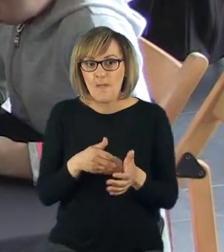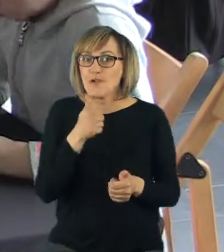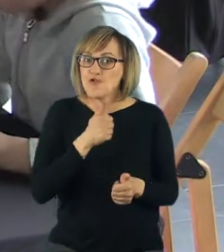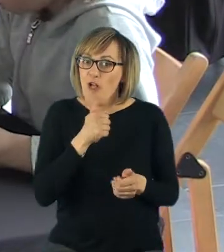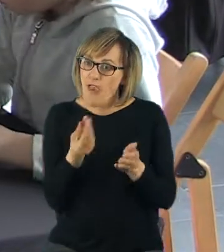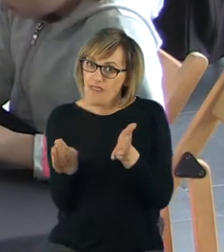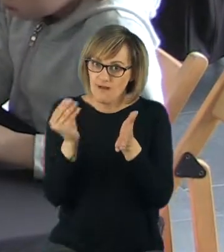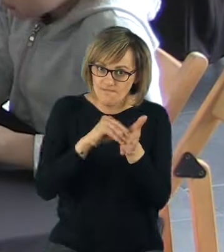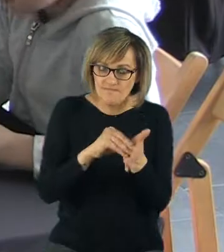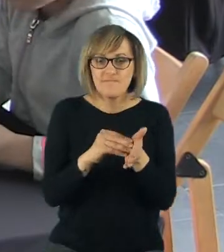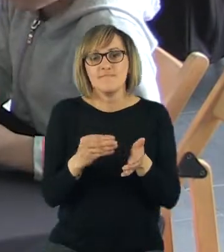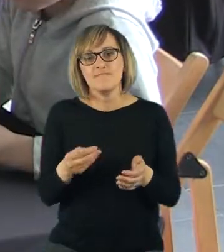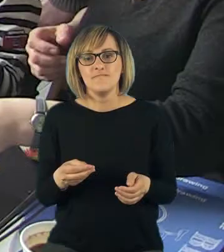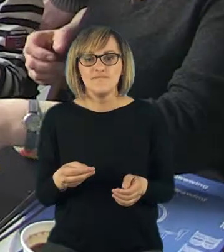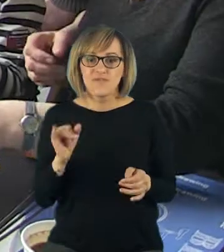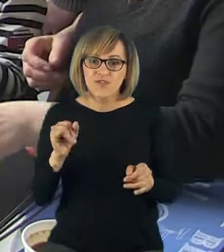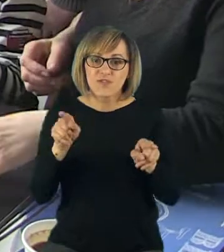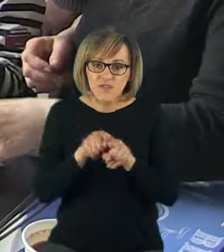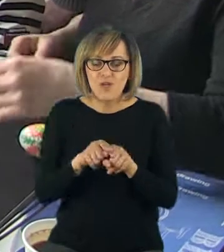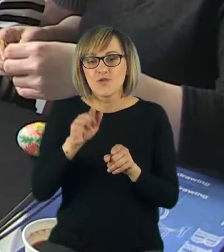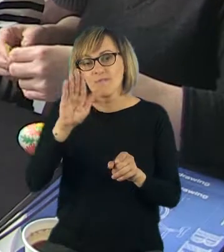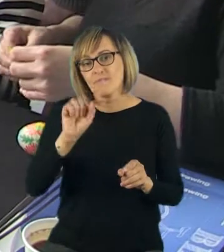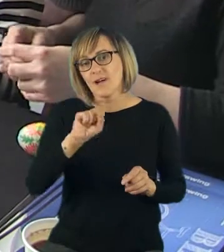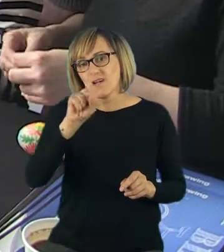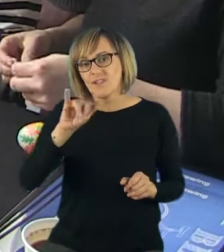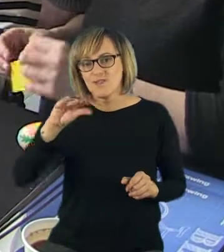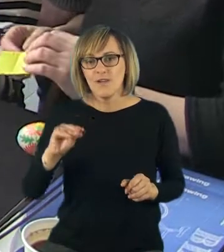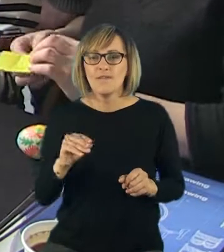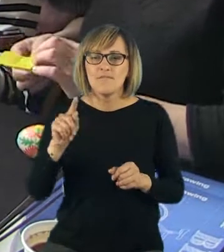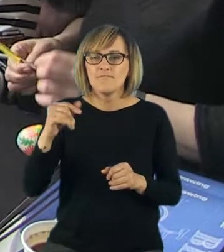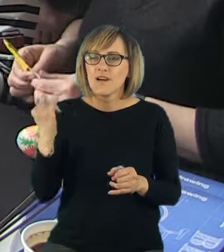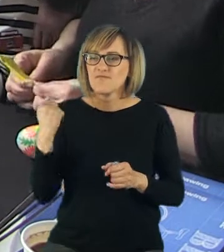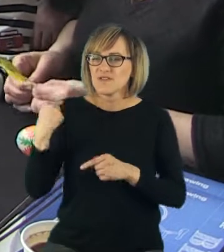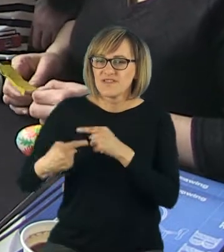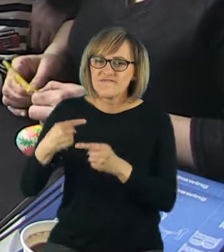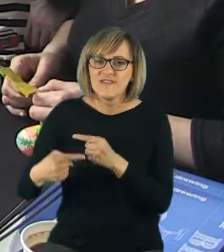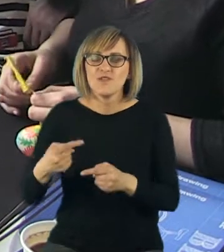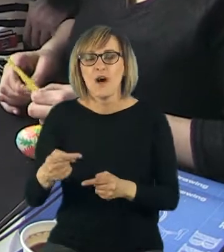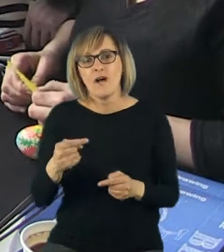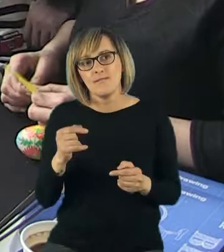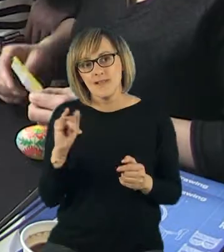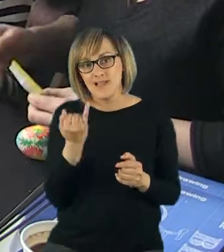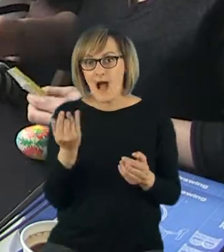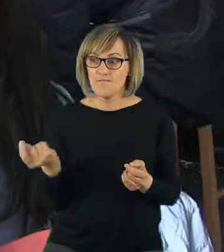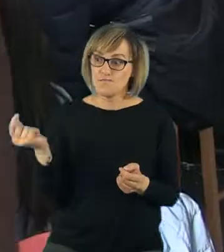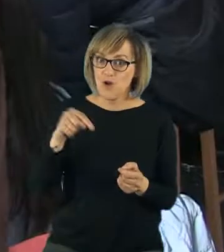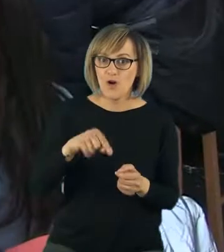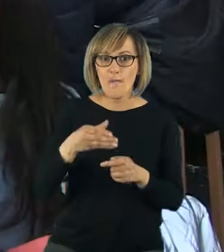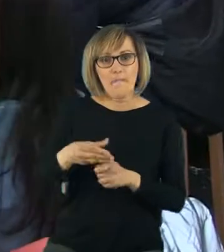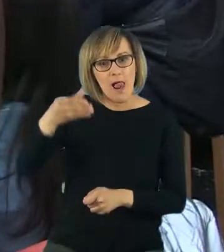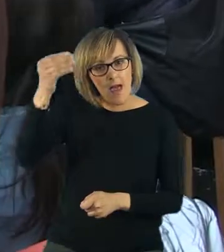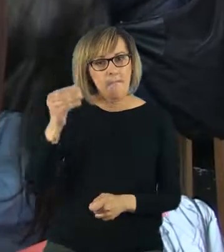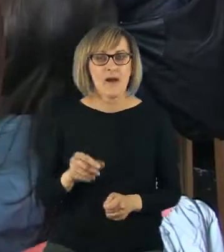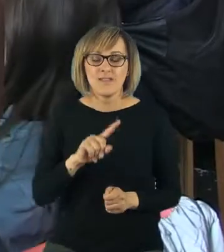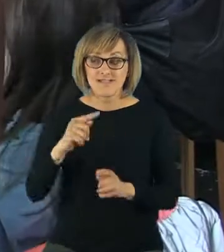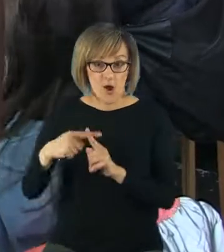jakąś tutaj umieścić. No i bazie. I taki zwyczaj był, że jak się przychodziło z palemką